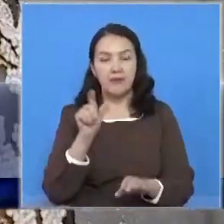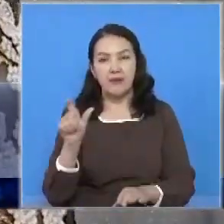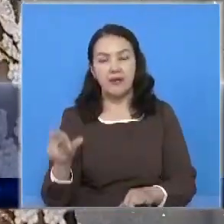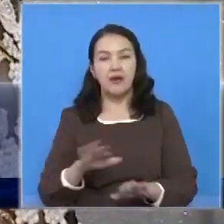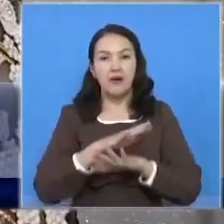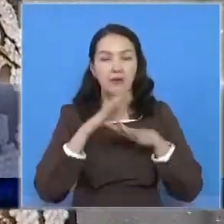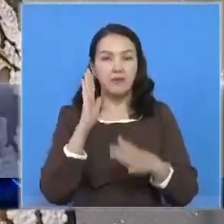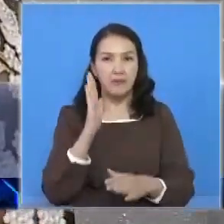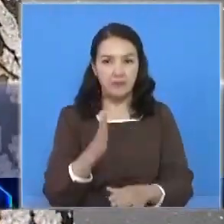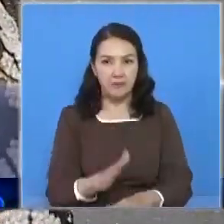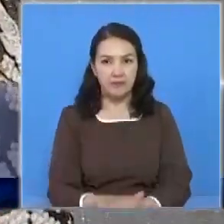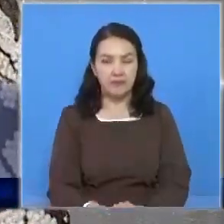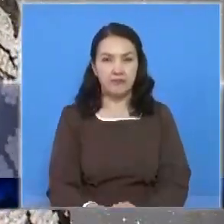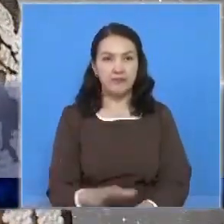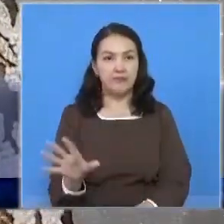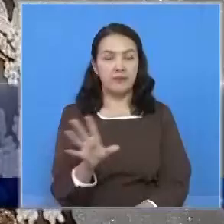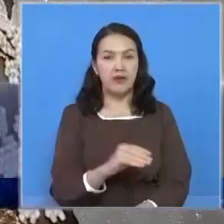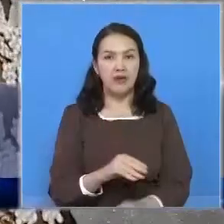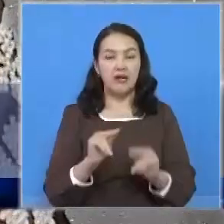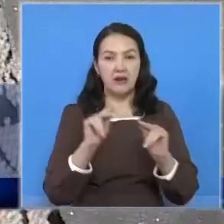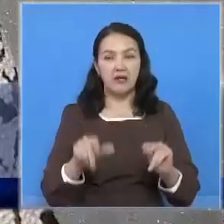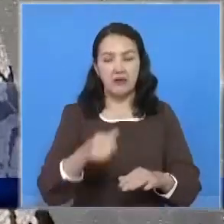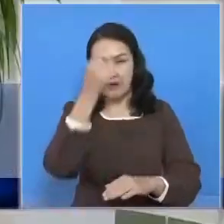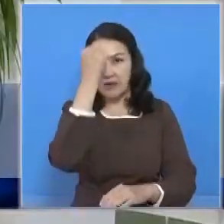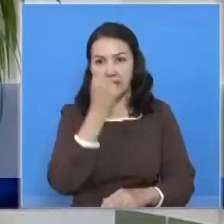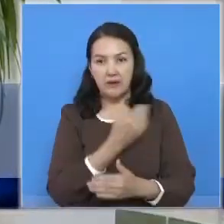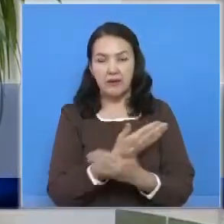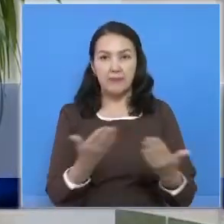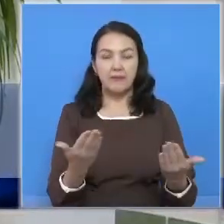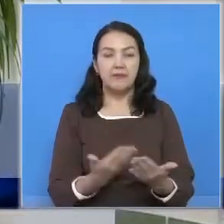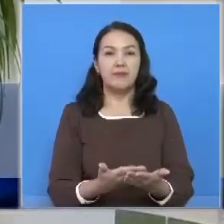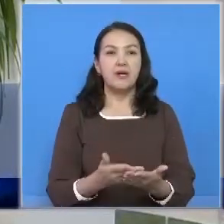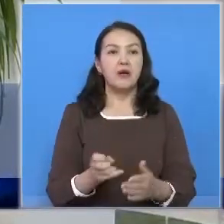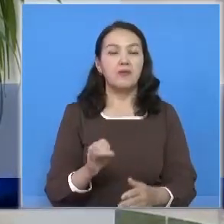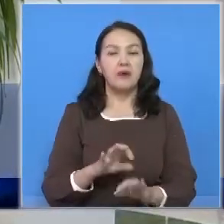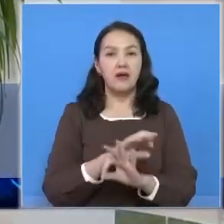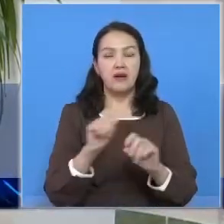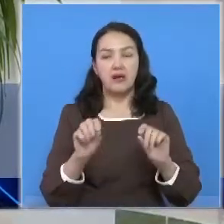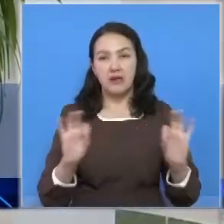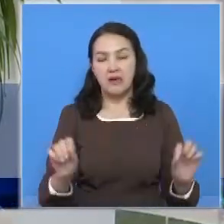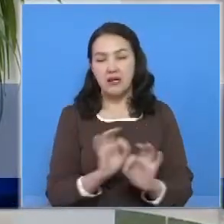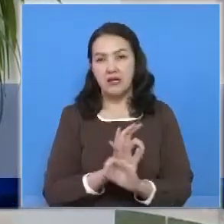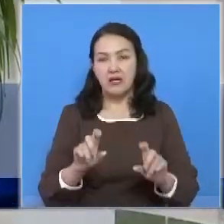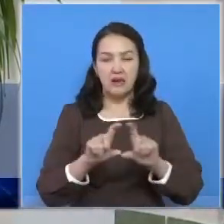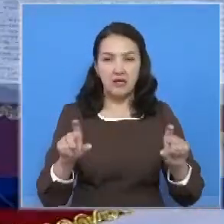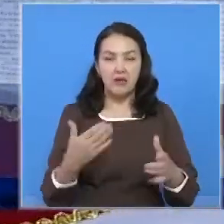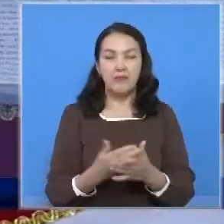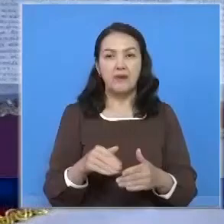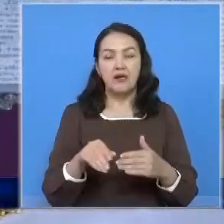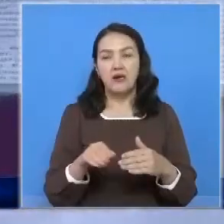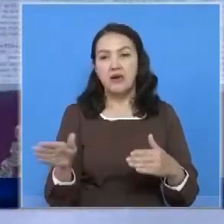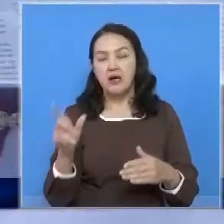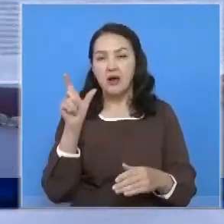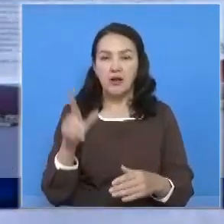болсын. Барлық ұстаздарға мың алғыс білдіремін. Айта кетейік, аталмыш саз мектебінен жылына 50-ге жуық шәкірт